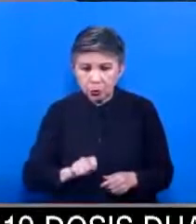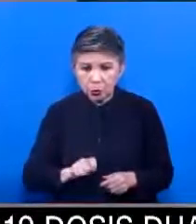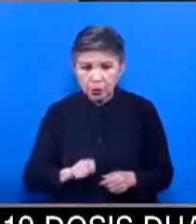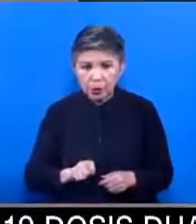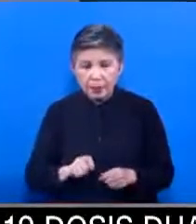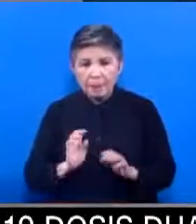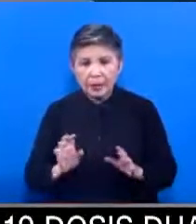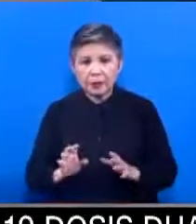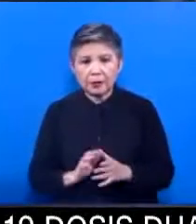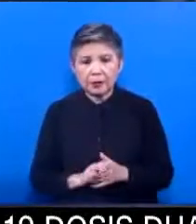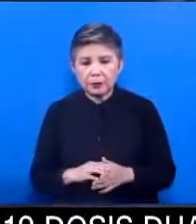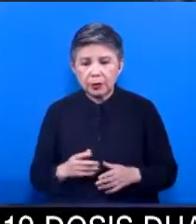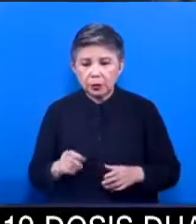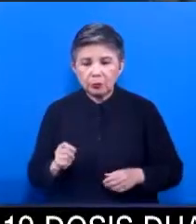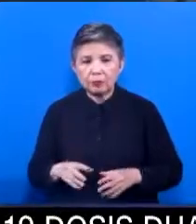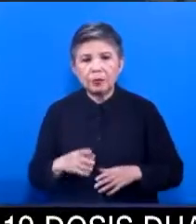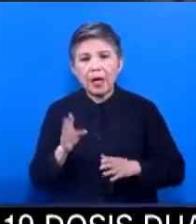semakin banyak harga kita bisa naik.